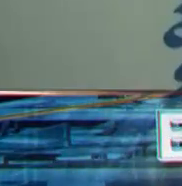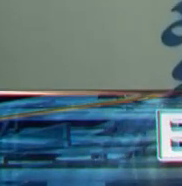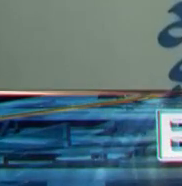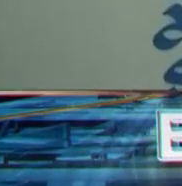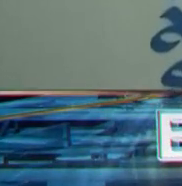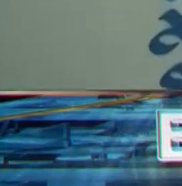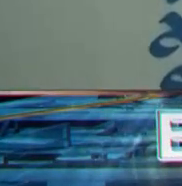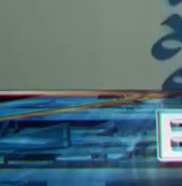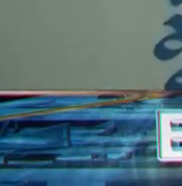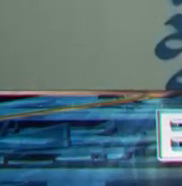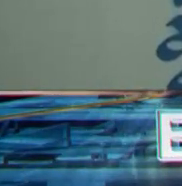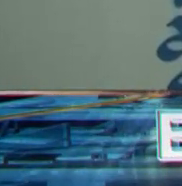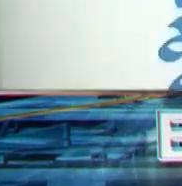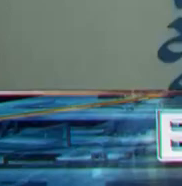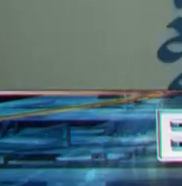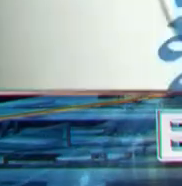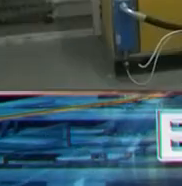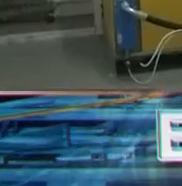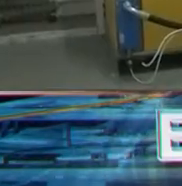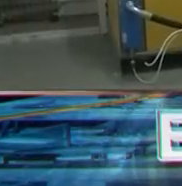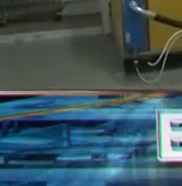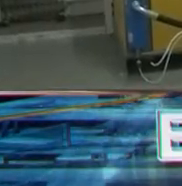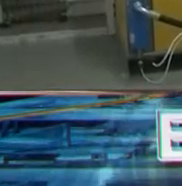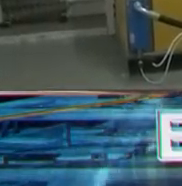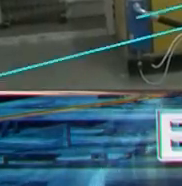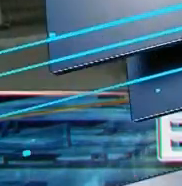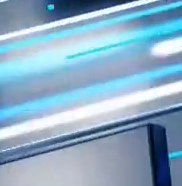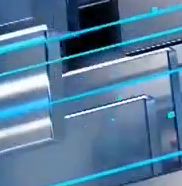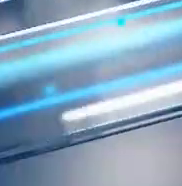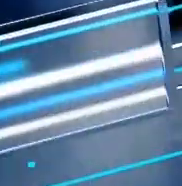Кегендіктерге тарту, аудандық емханада оттегі станциясы ашылды.